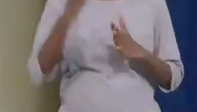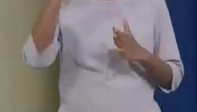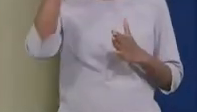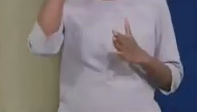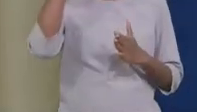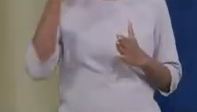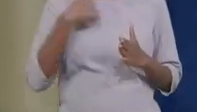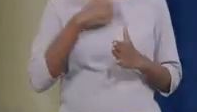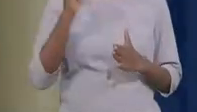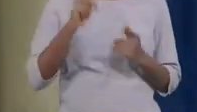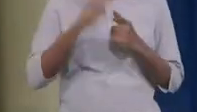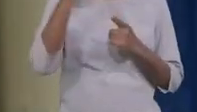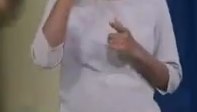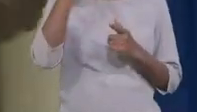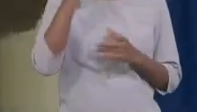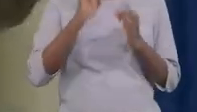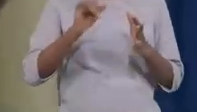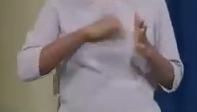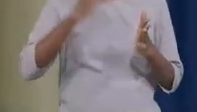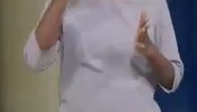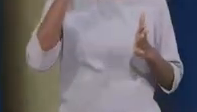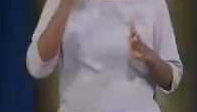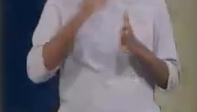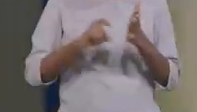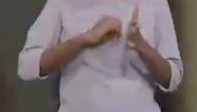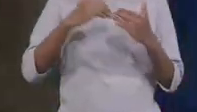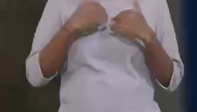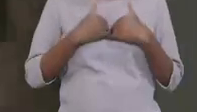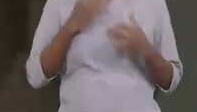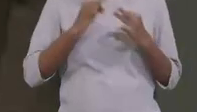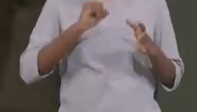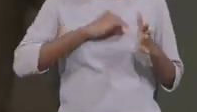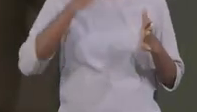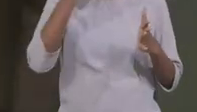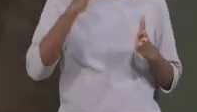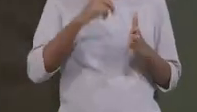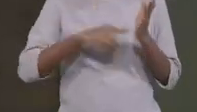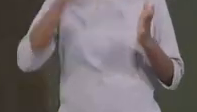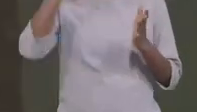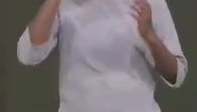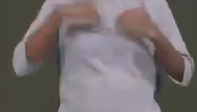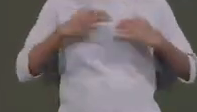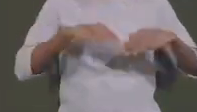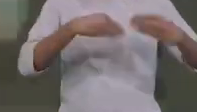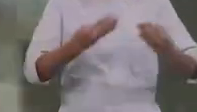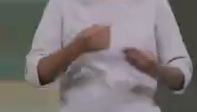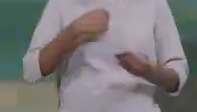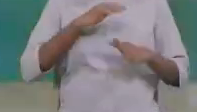nous sachions. Nous devons savoir. 1 Corinthiens 2, 12. Si je ne sais pas ce qu'il m'a donné,